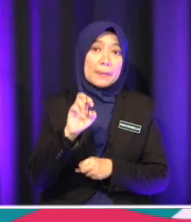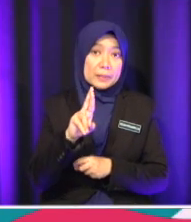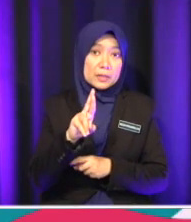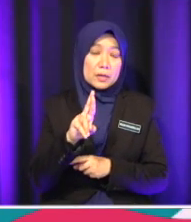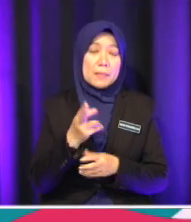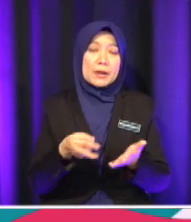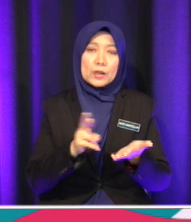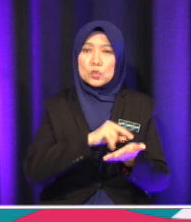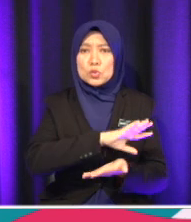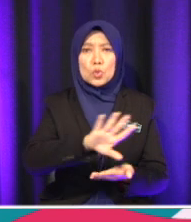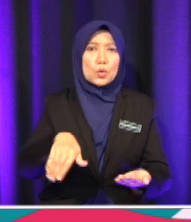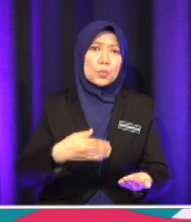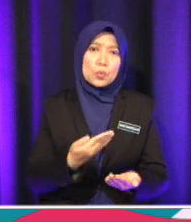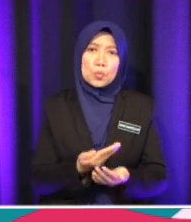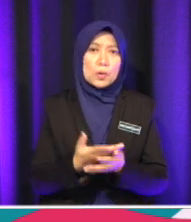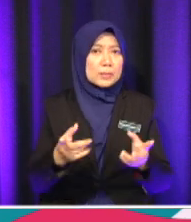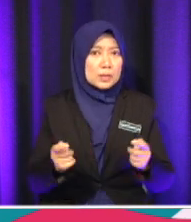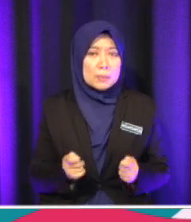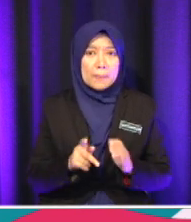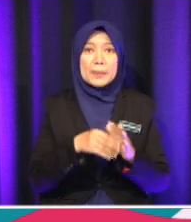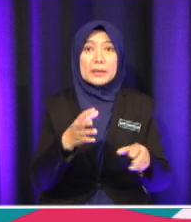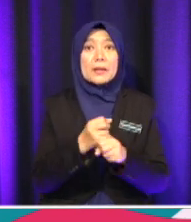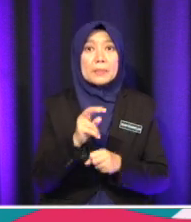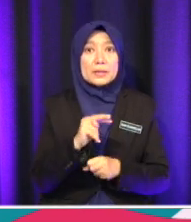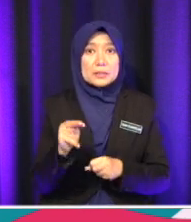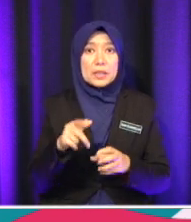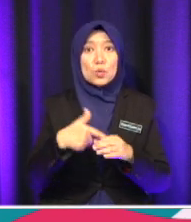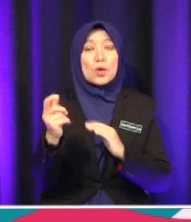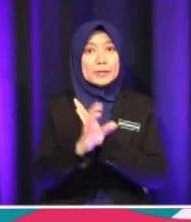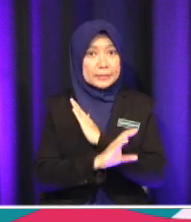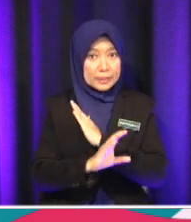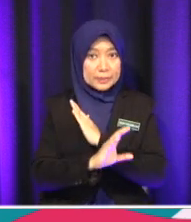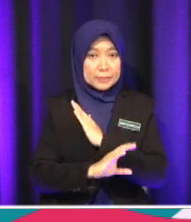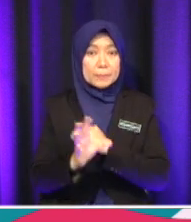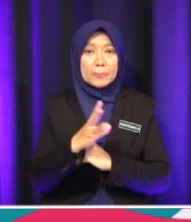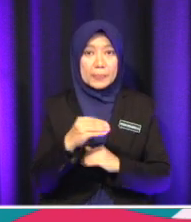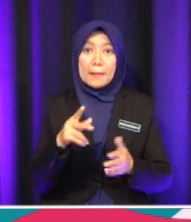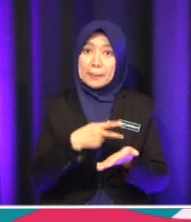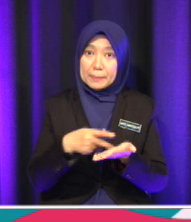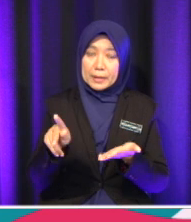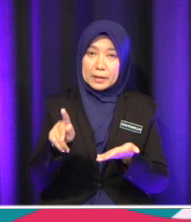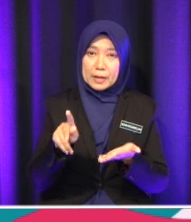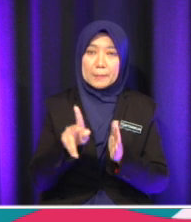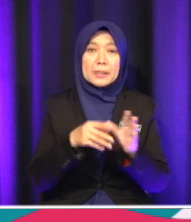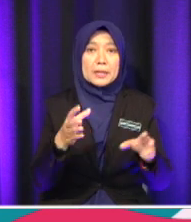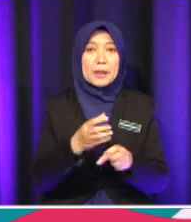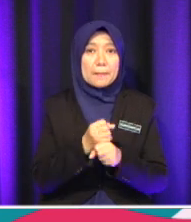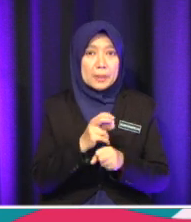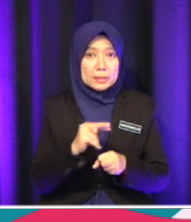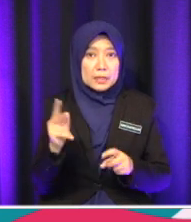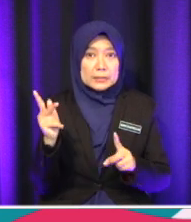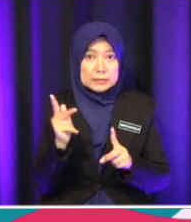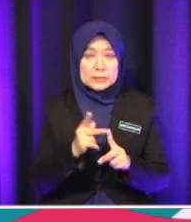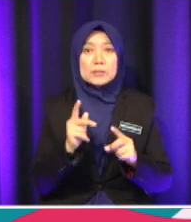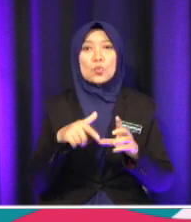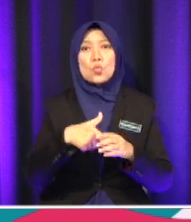merecordkan semua penerimaan pendapatan dari luar negara dan pembayaran pendapatan ke luar negara